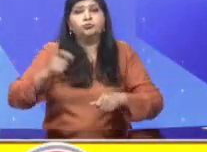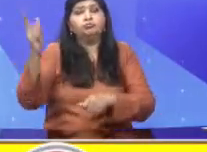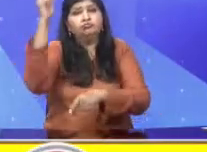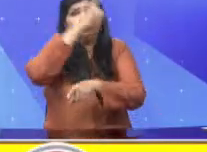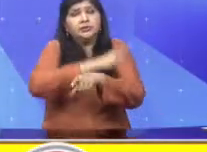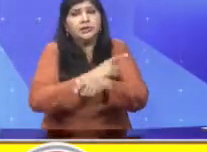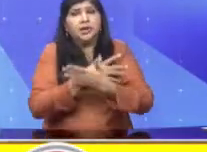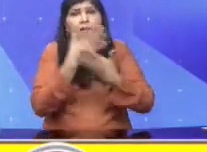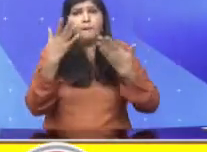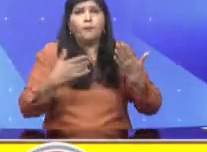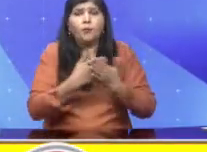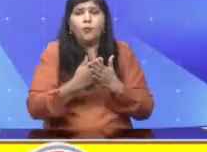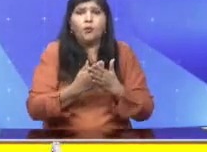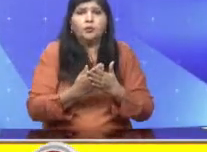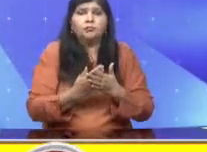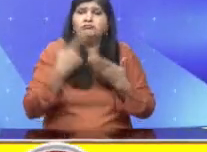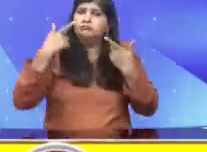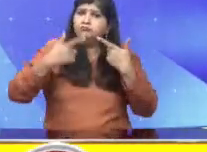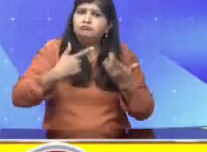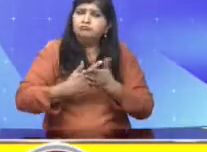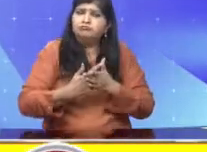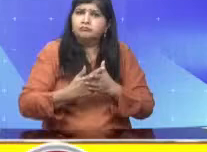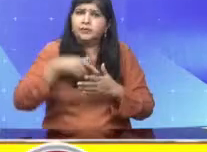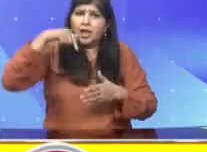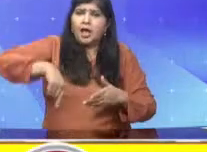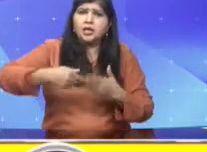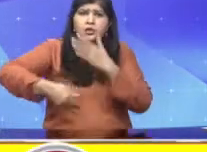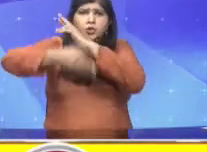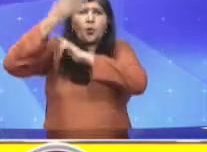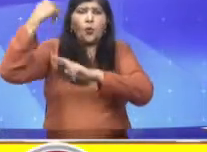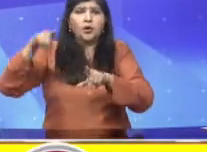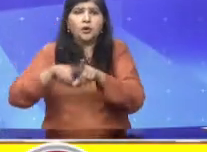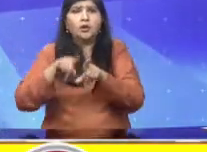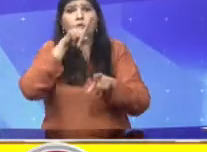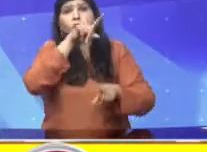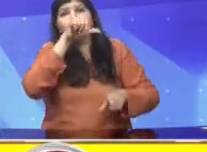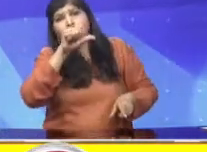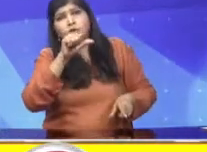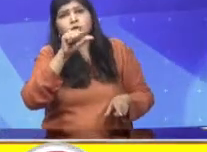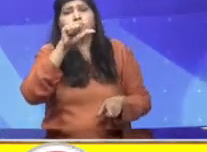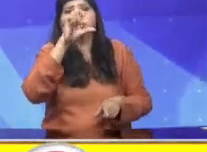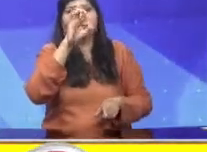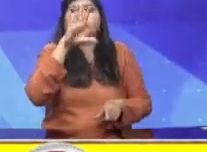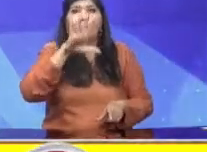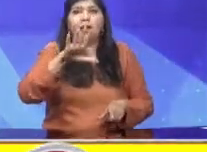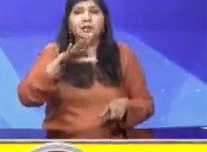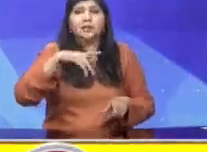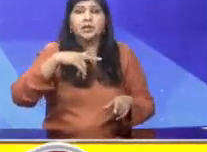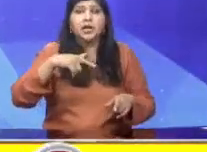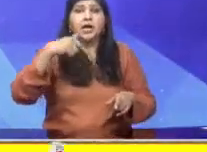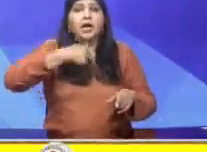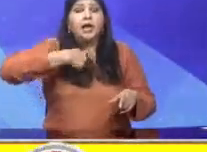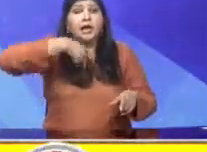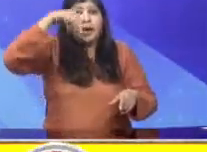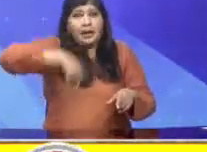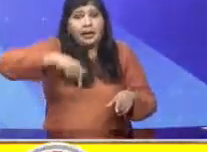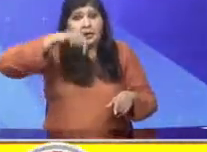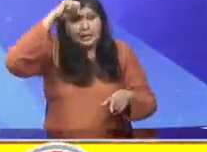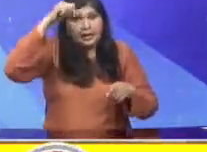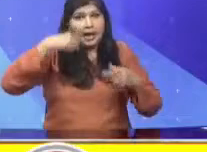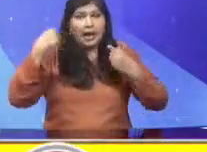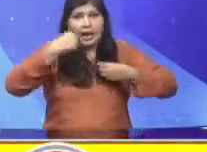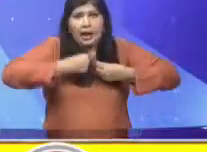एतिहासिक प्रुष्टभूमी जुड़ी हुई है। इसी दिन 1905 में स्वदेशी आंदोलन की शुरुवात हुई